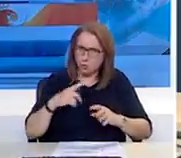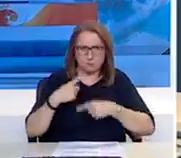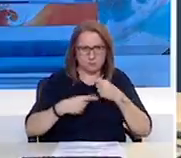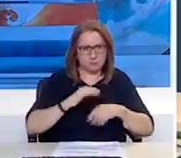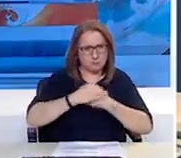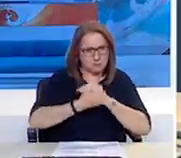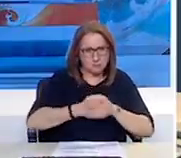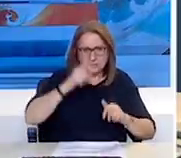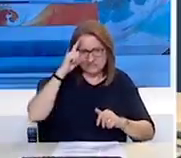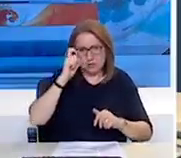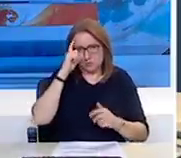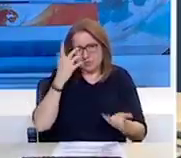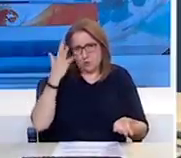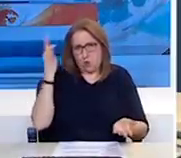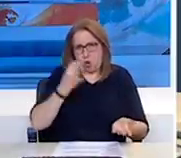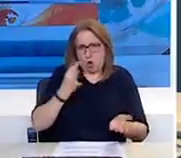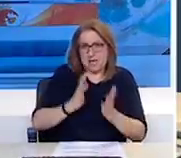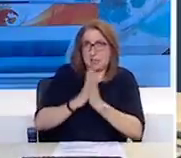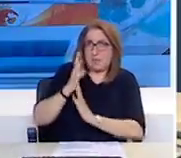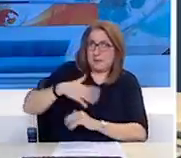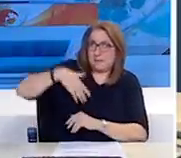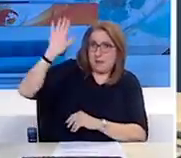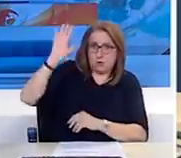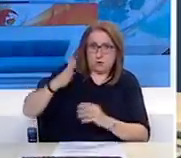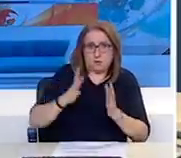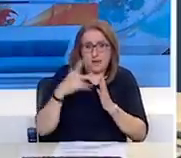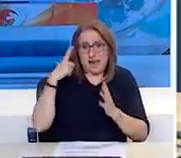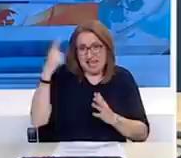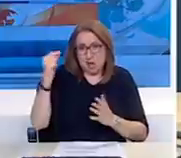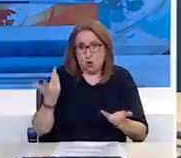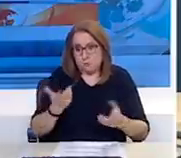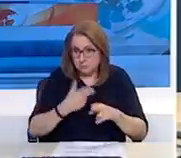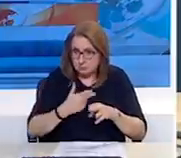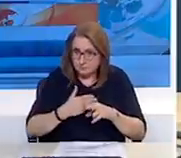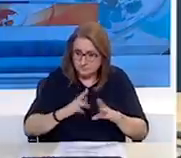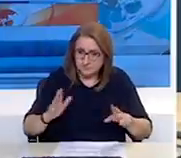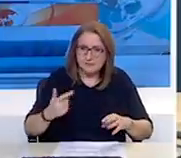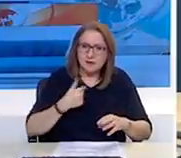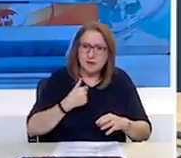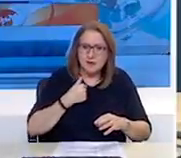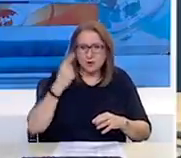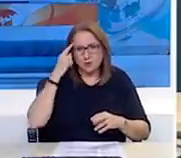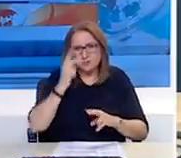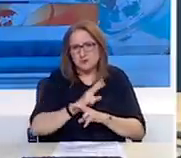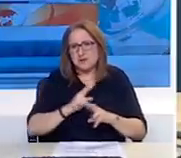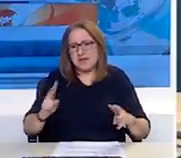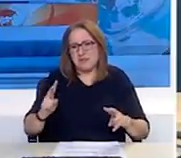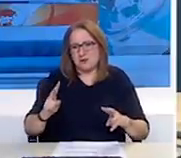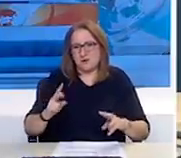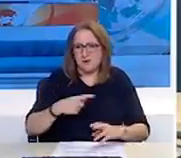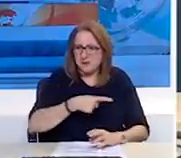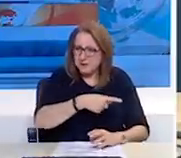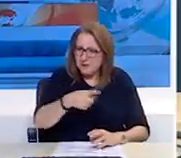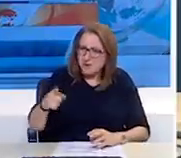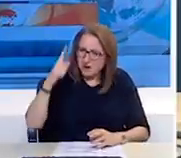θέλει επιφυλακτικότητα, συμφωνώ. Δεν υπάρχει κίνηση χωρίς ρίσκο. Νομίζω σε μένα είναι σαφές, νομίζω το καταλαβαίνουν και οι περισσότεροι. Ακούν